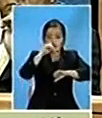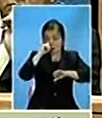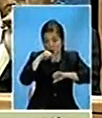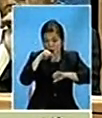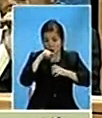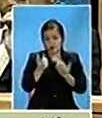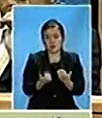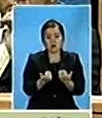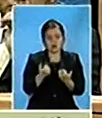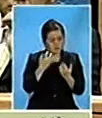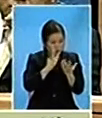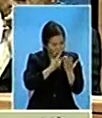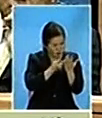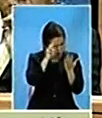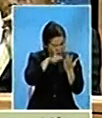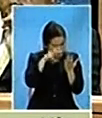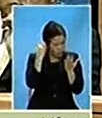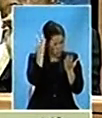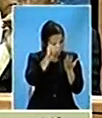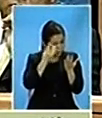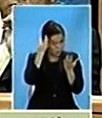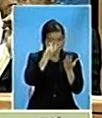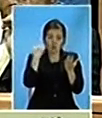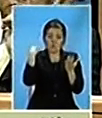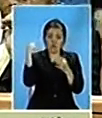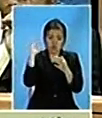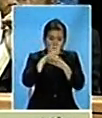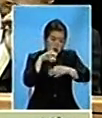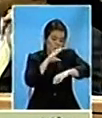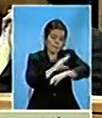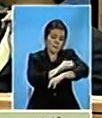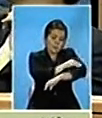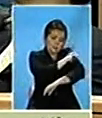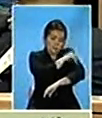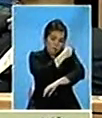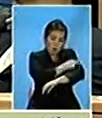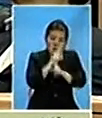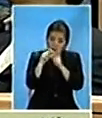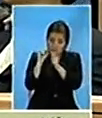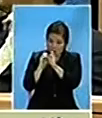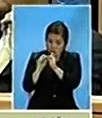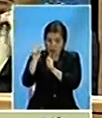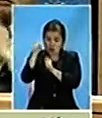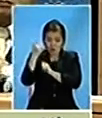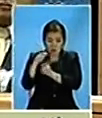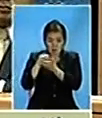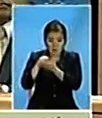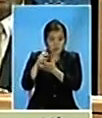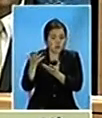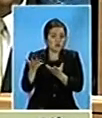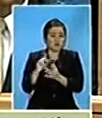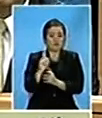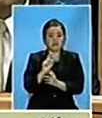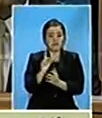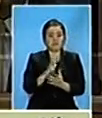มันก็เกิดให้ความสับสนหรือไม่ว่าขอบเขตของการแพทย์แผนไทยนั้นจะให้คำแนะนำได้หรือไม่อย่างไรขอบคุณครับ